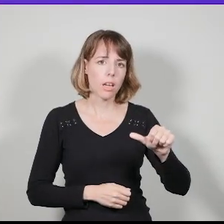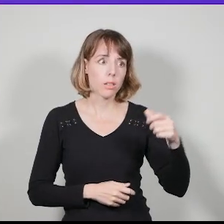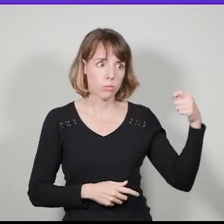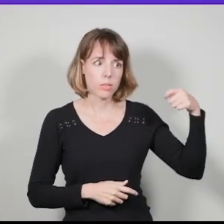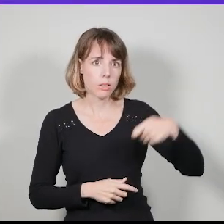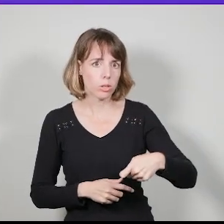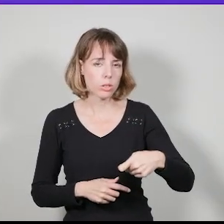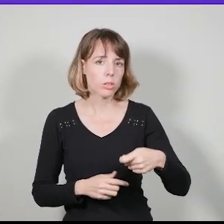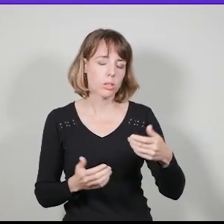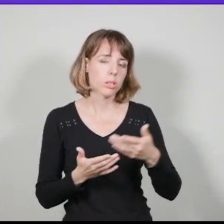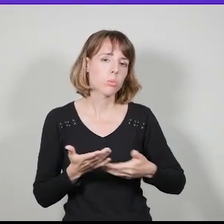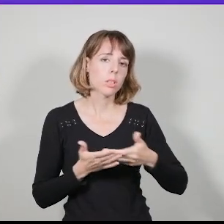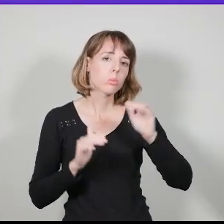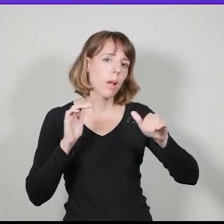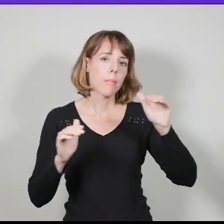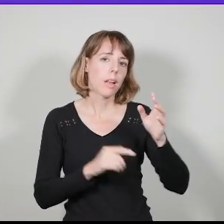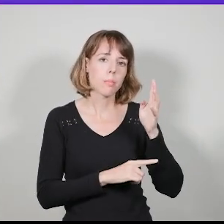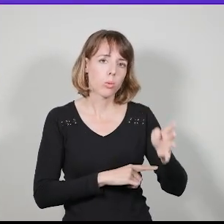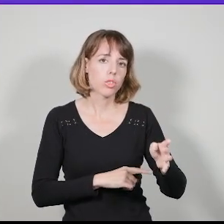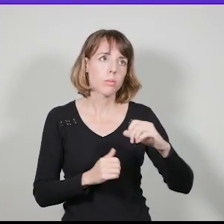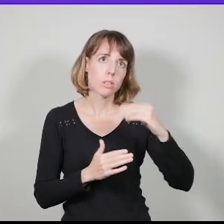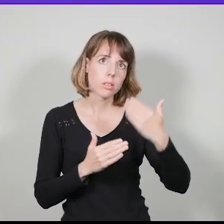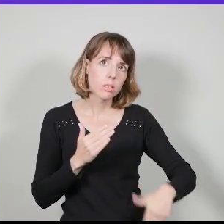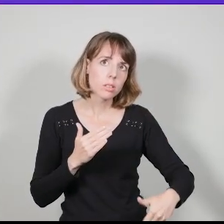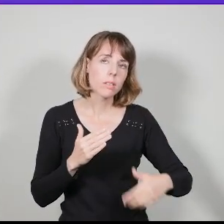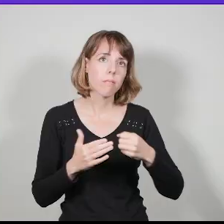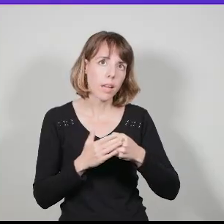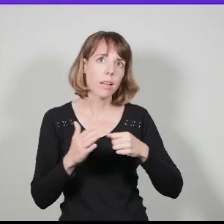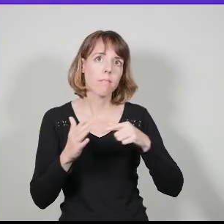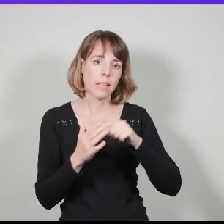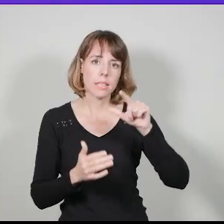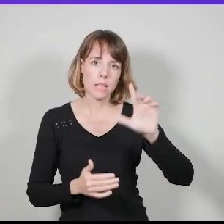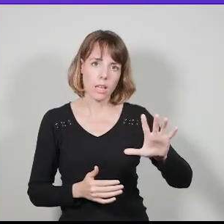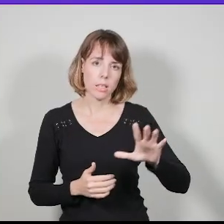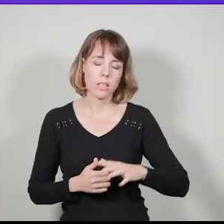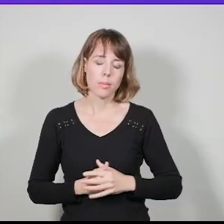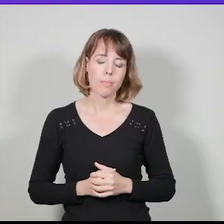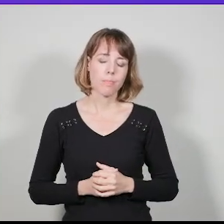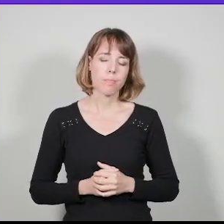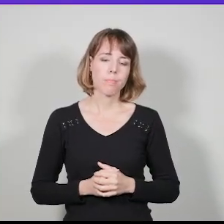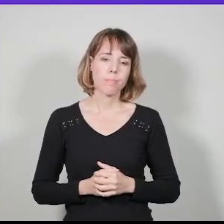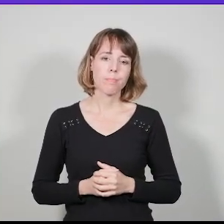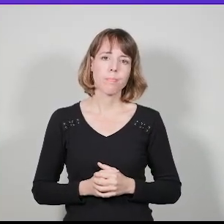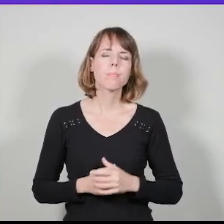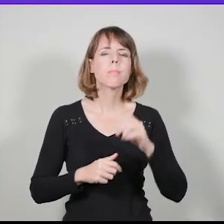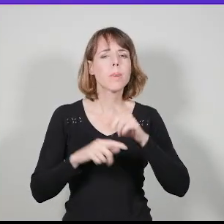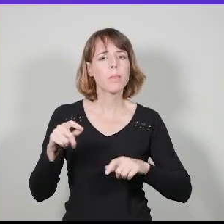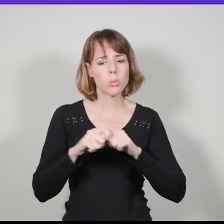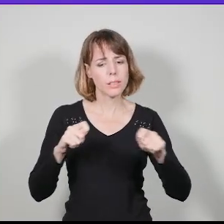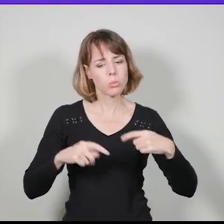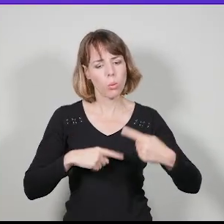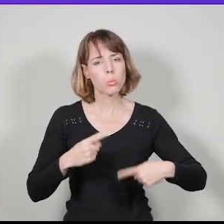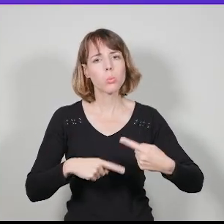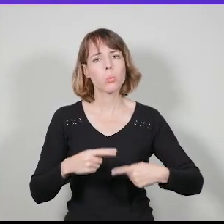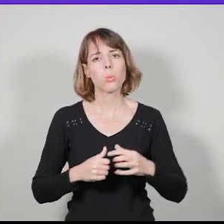dans le cadre de l'appel à projet. Donc il vient à terme fin de l'année 2025. Donc l'évaluation, je vous l'ai dit, est en cours. Il va y avoir